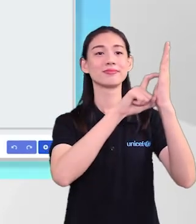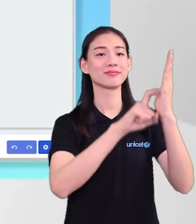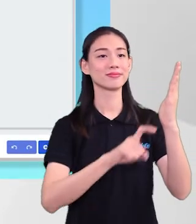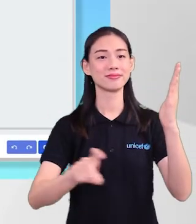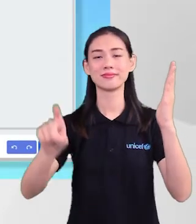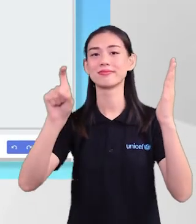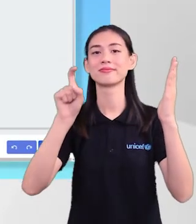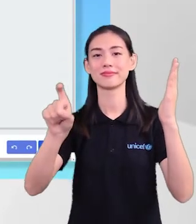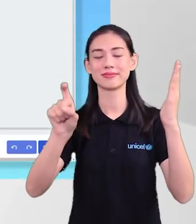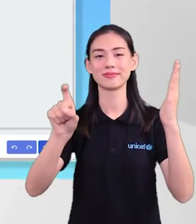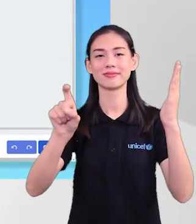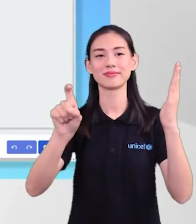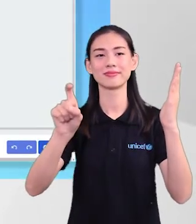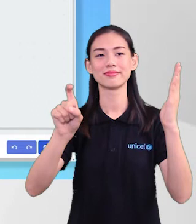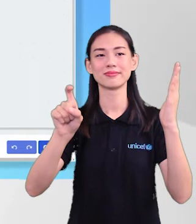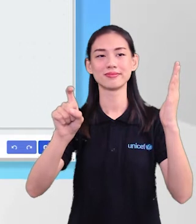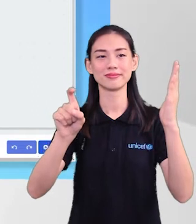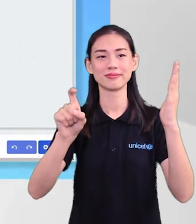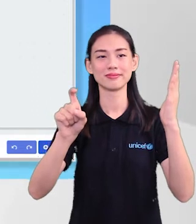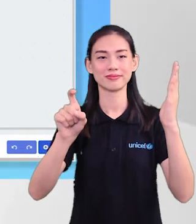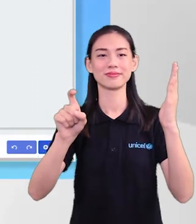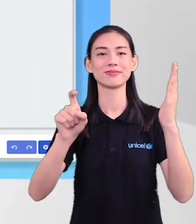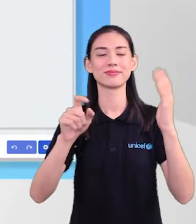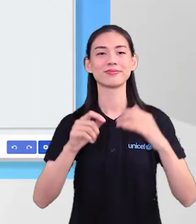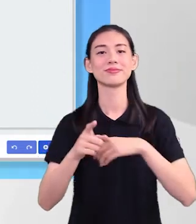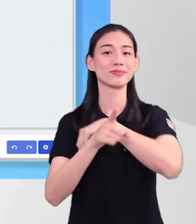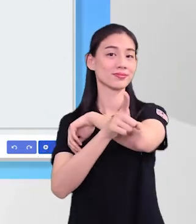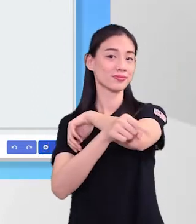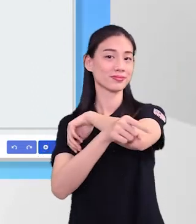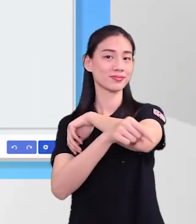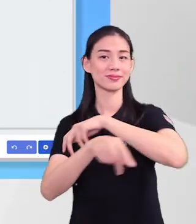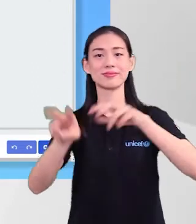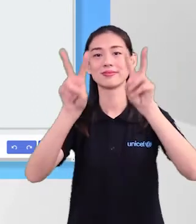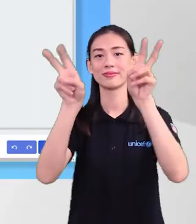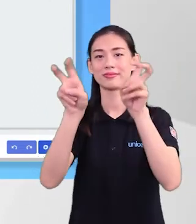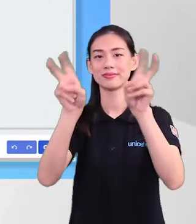pengaturcaraan sensor sentuhan dahulu. Bina variable baru dan namakannya sebagai ekor.